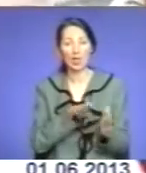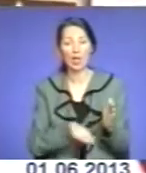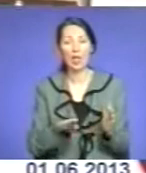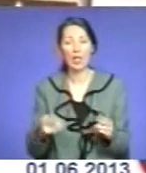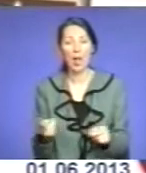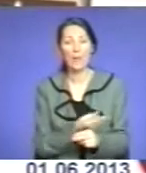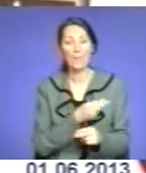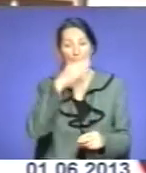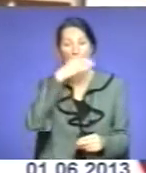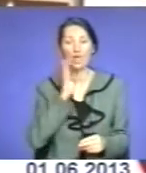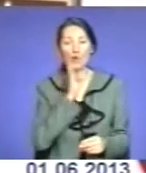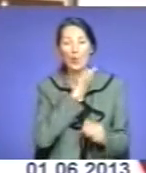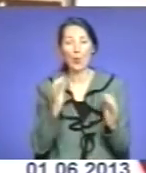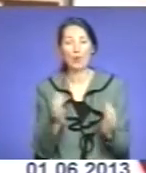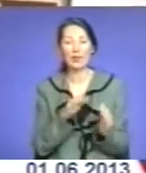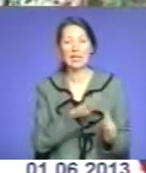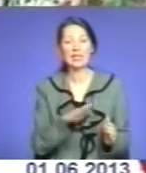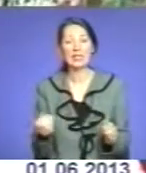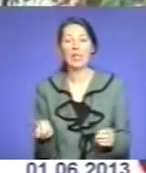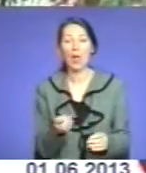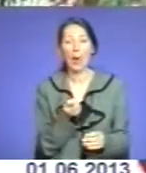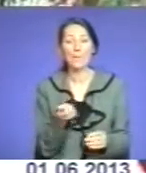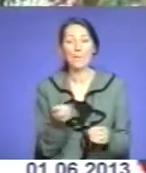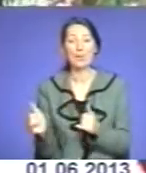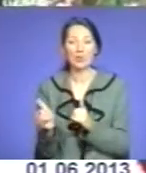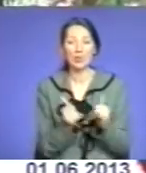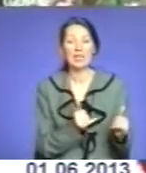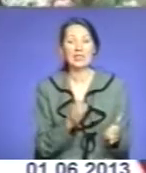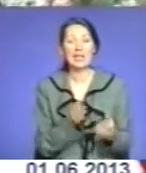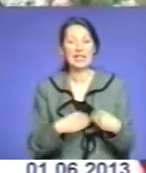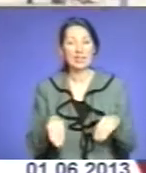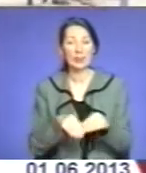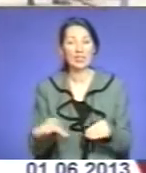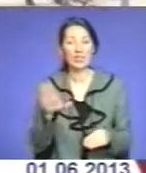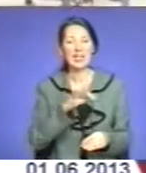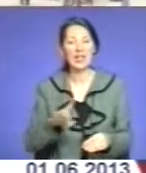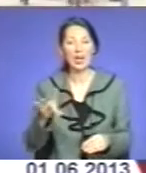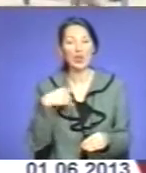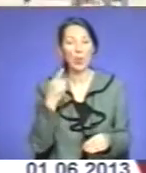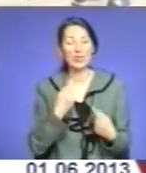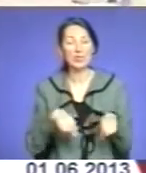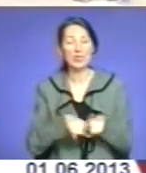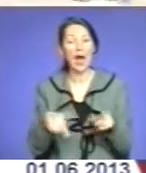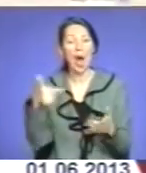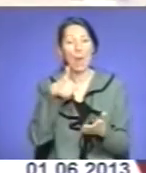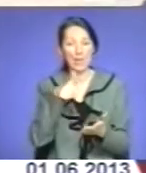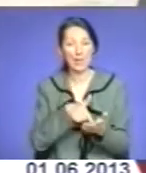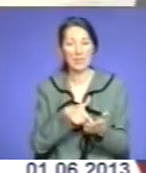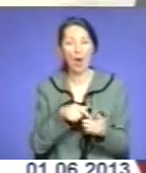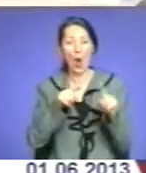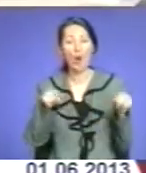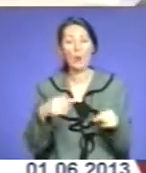піклування, діти з малозабезпечених сімей з усіх районів області та міста. В рамках нових